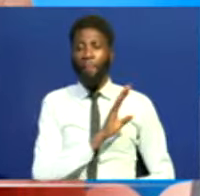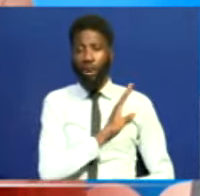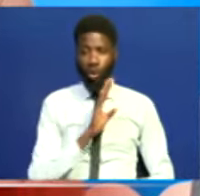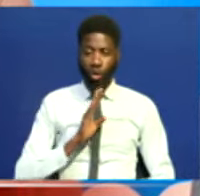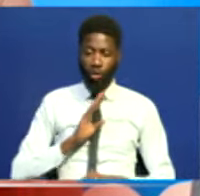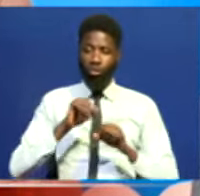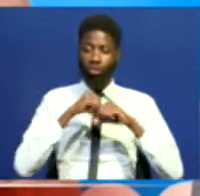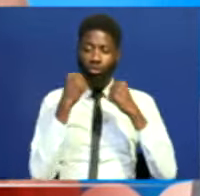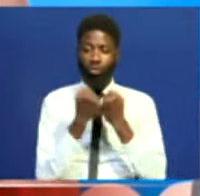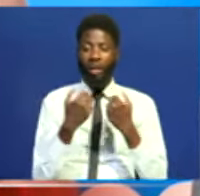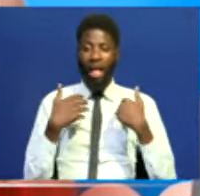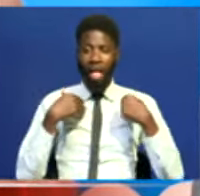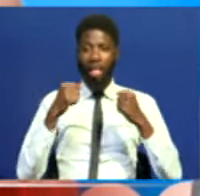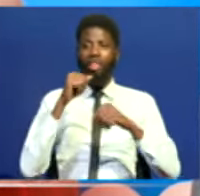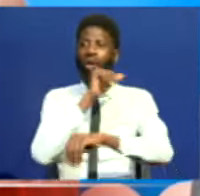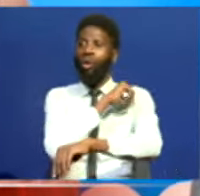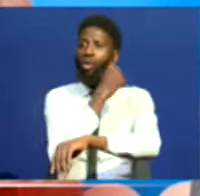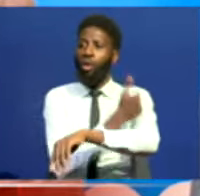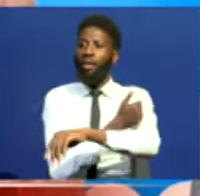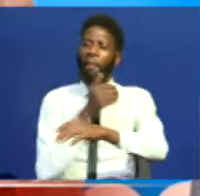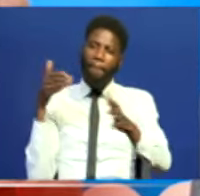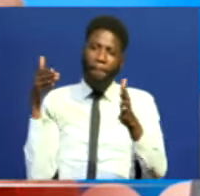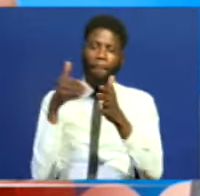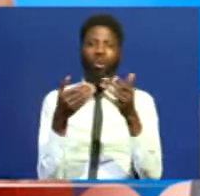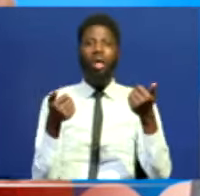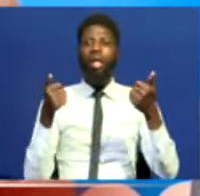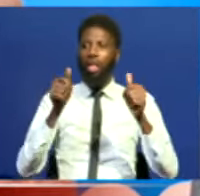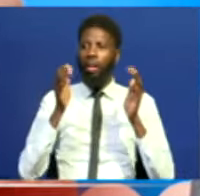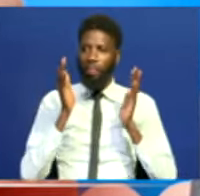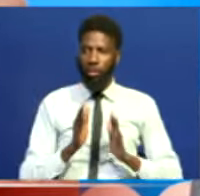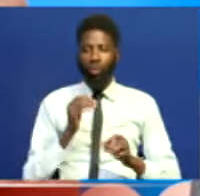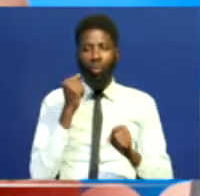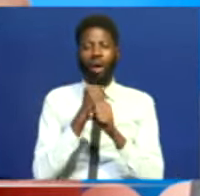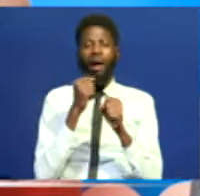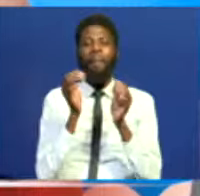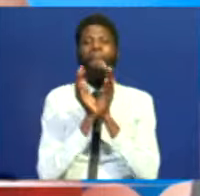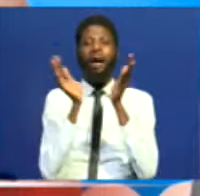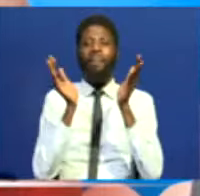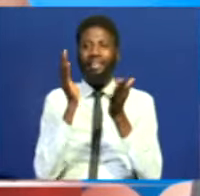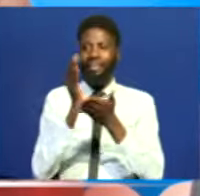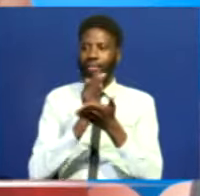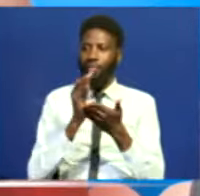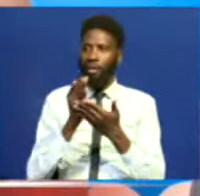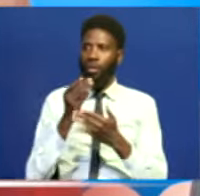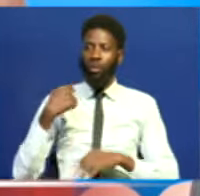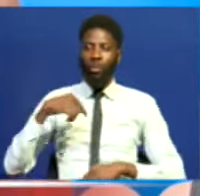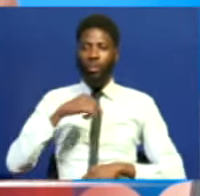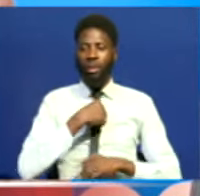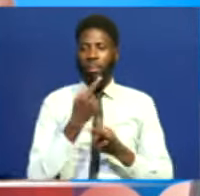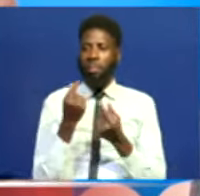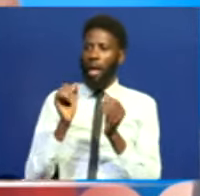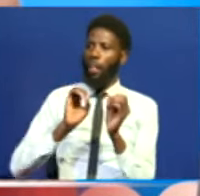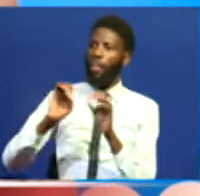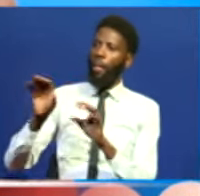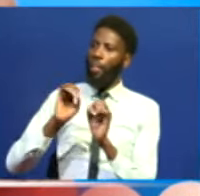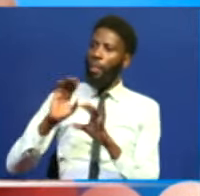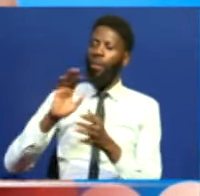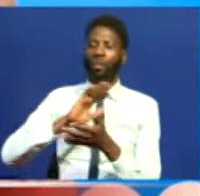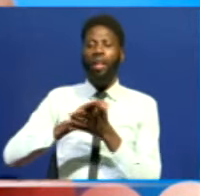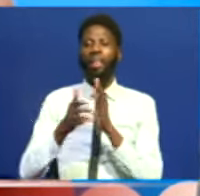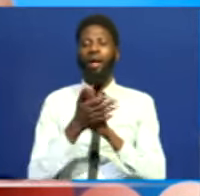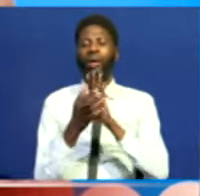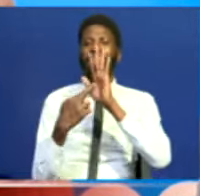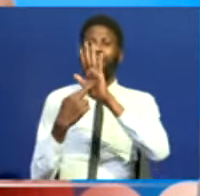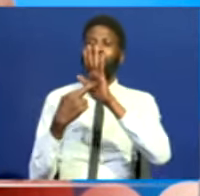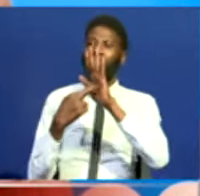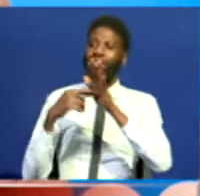has fully blocked out any person that is working in the public sector. That means we will just be remitting our funds without any representations in